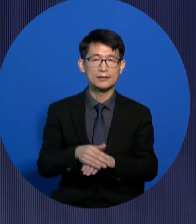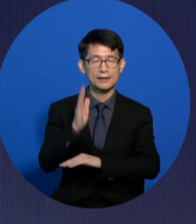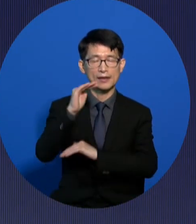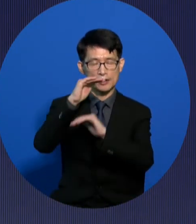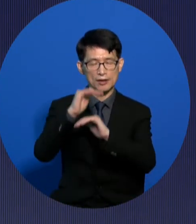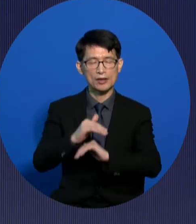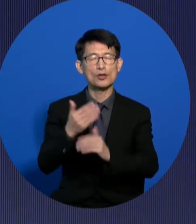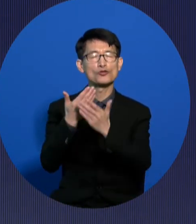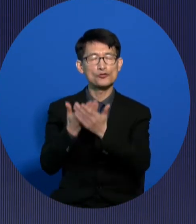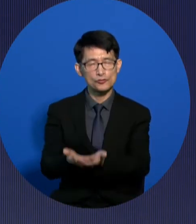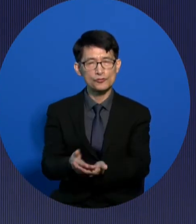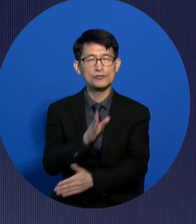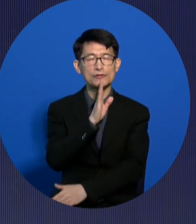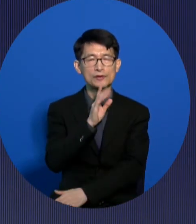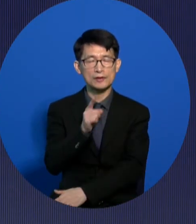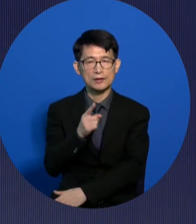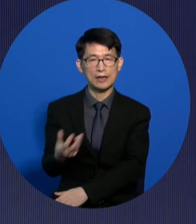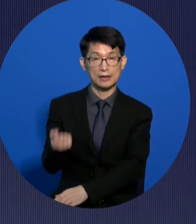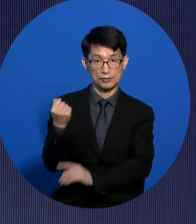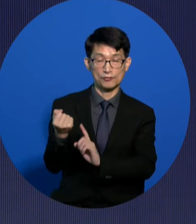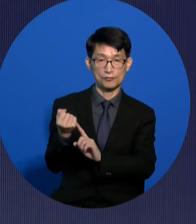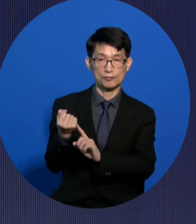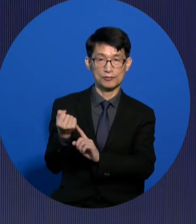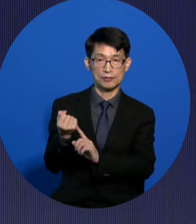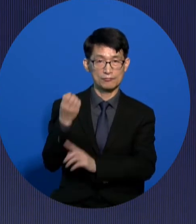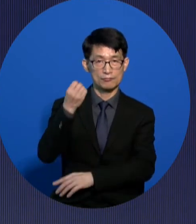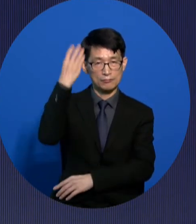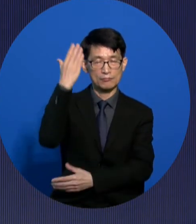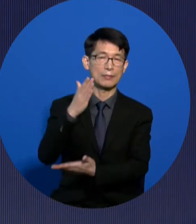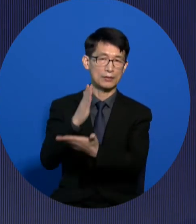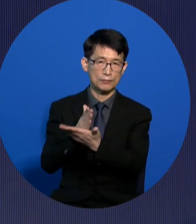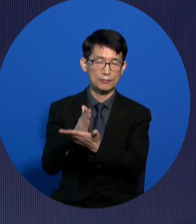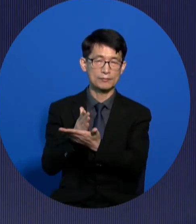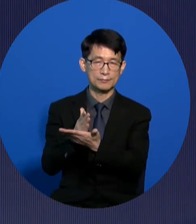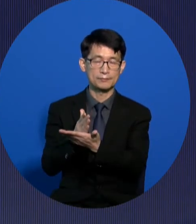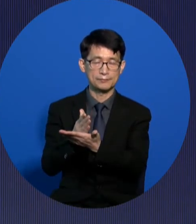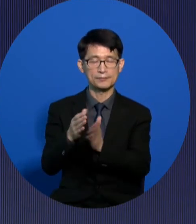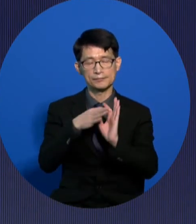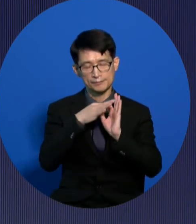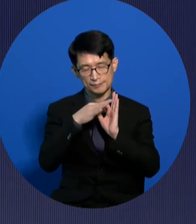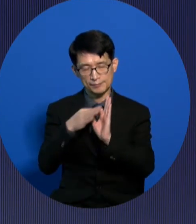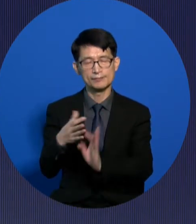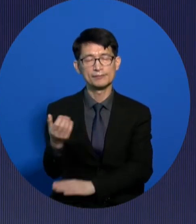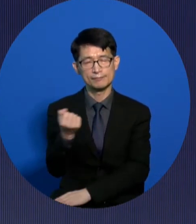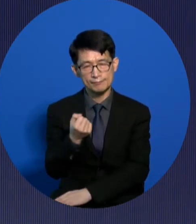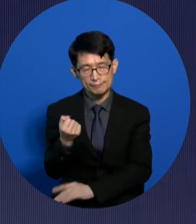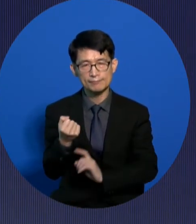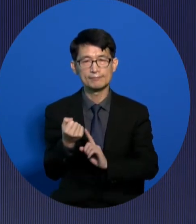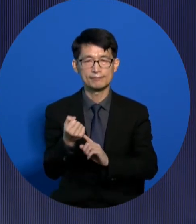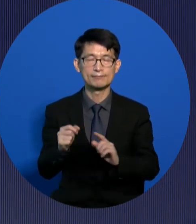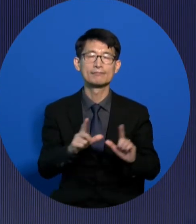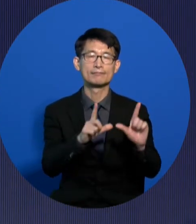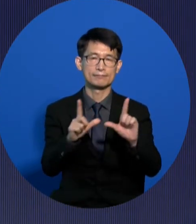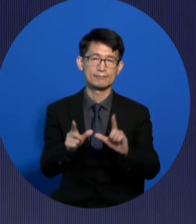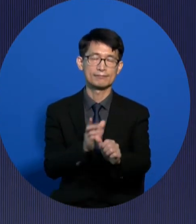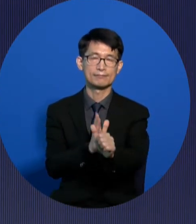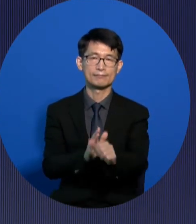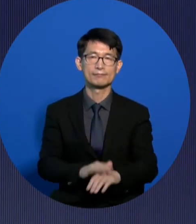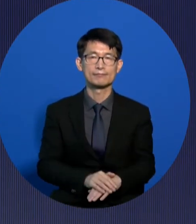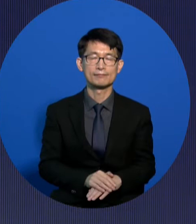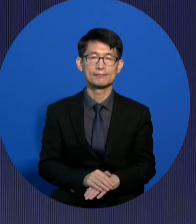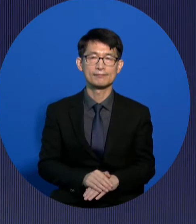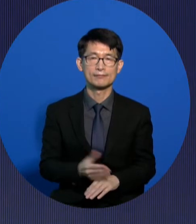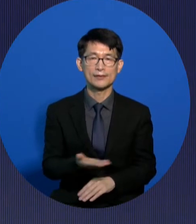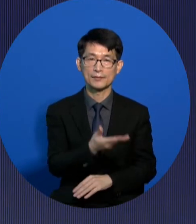그래서 저는 이제 강원도 장애인단체 연합회로서 강원도민을, 우리 강원도 10만 장애인을